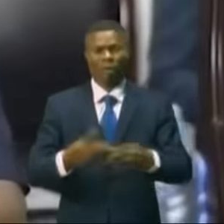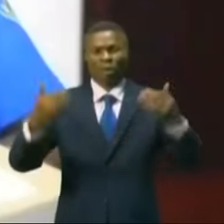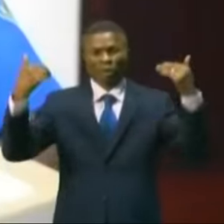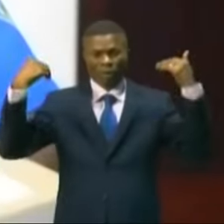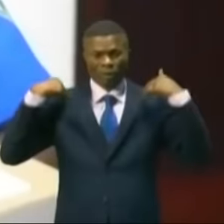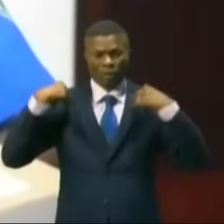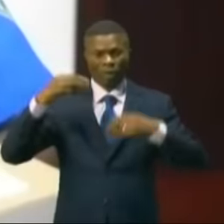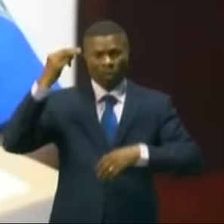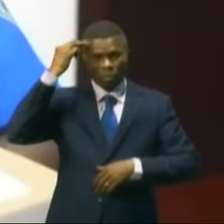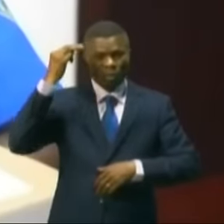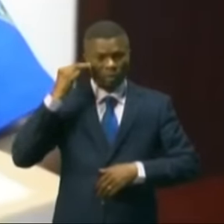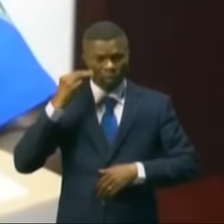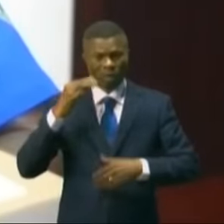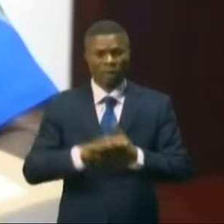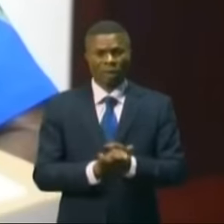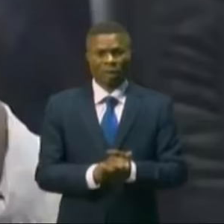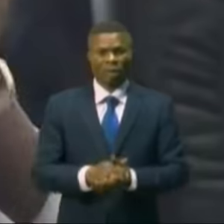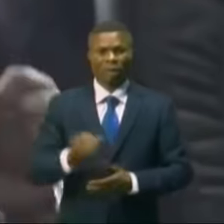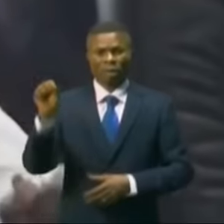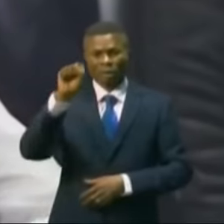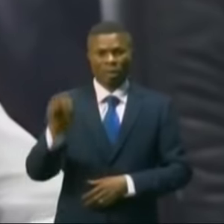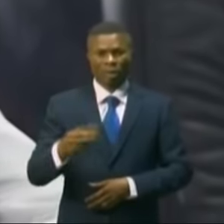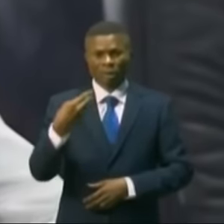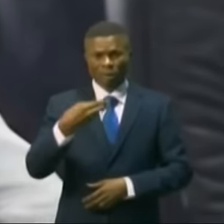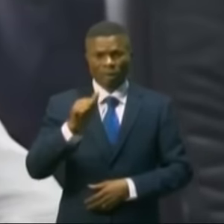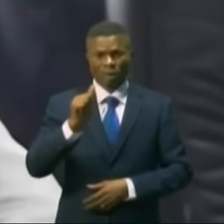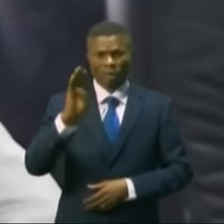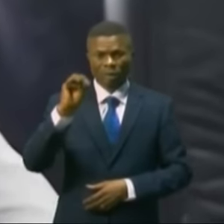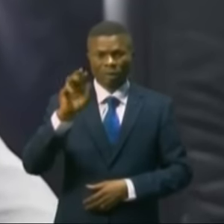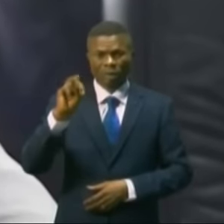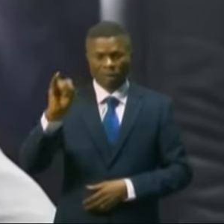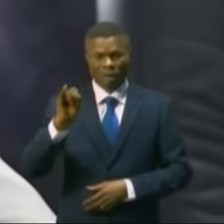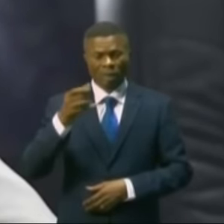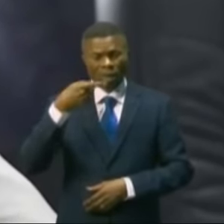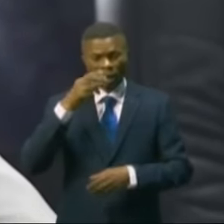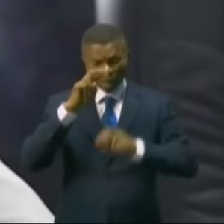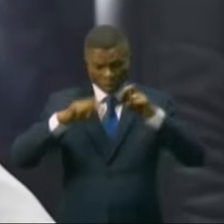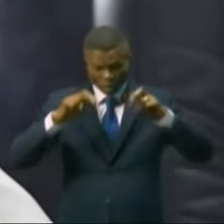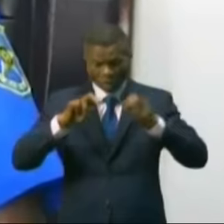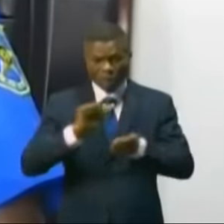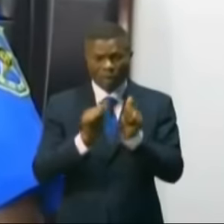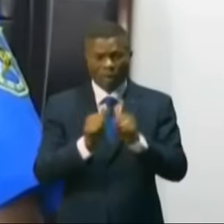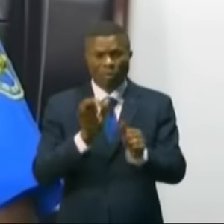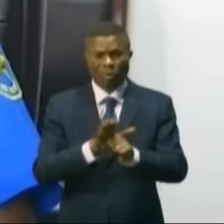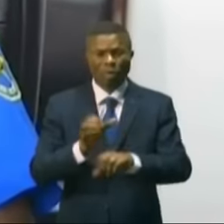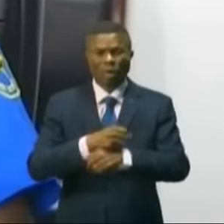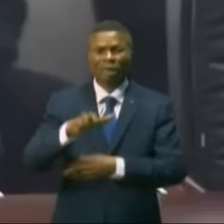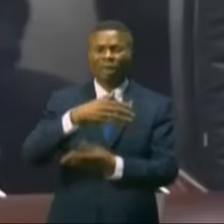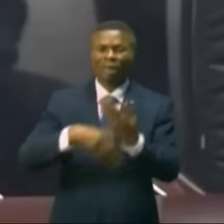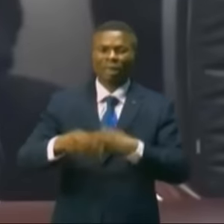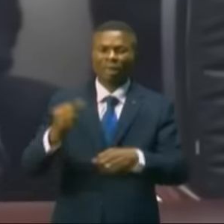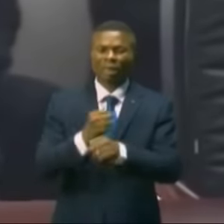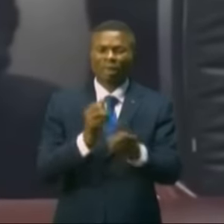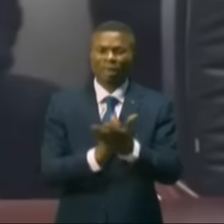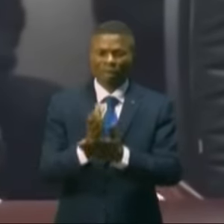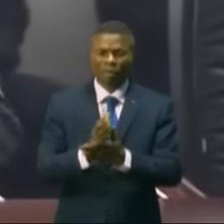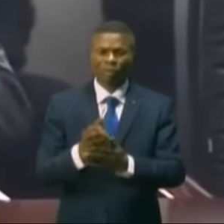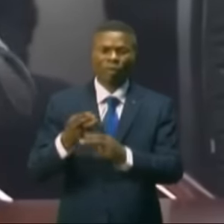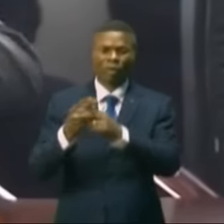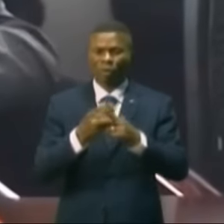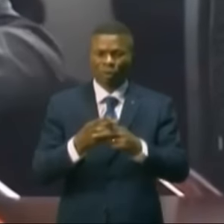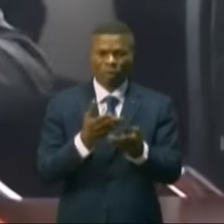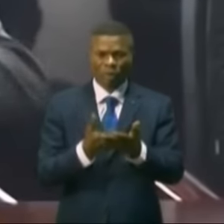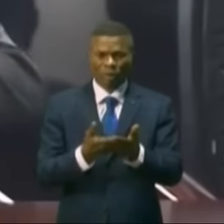la territoriale Jacquemain Chabani ont examiné diverses préoccupations qui perturbent le bon fonctionnement de ces services. Ces